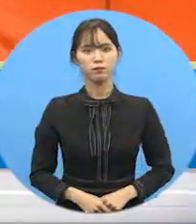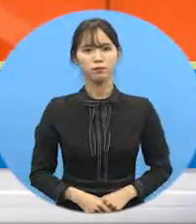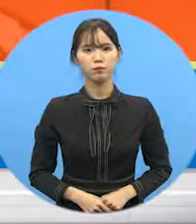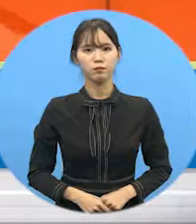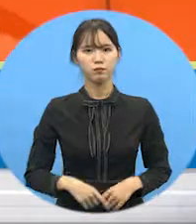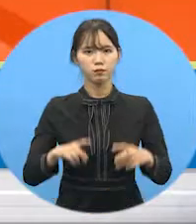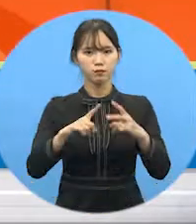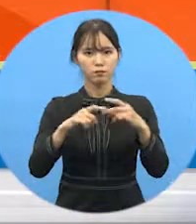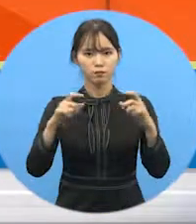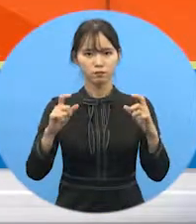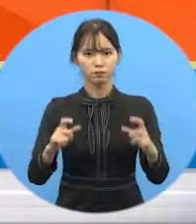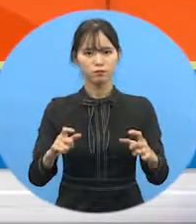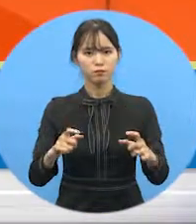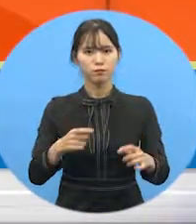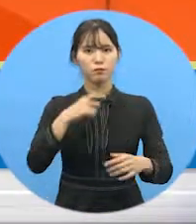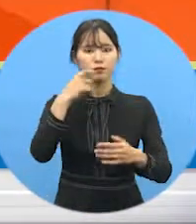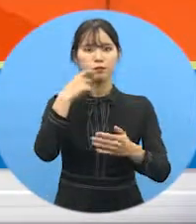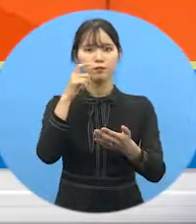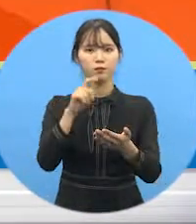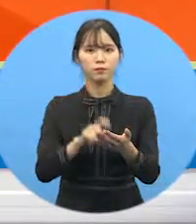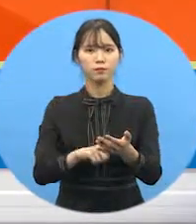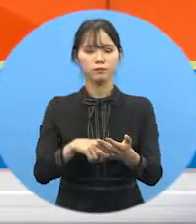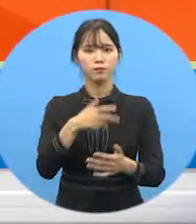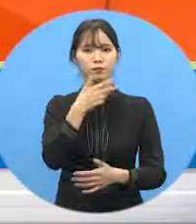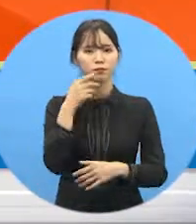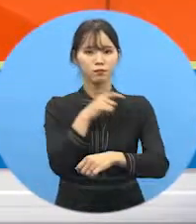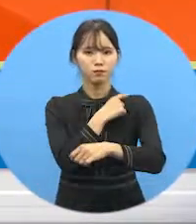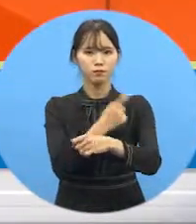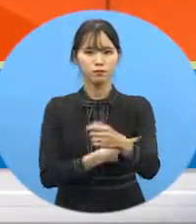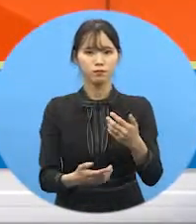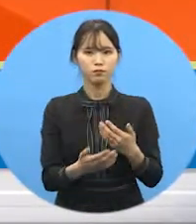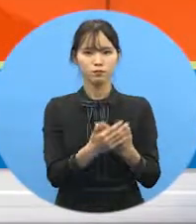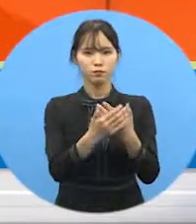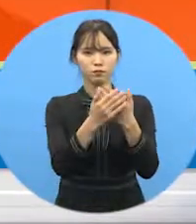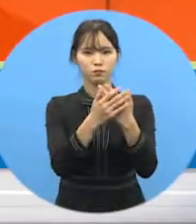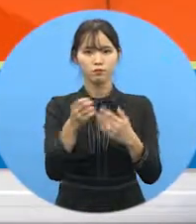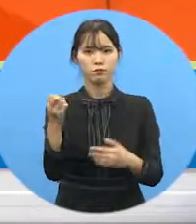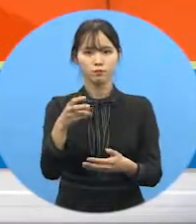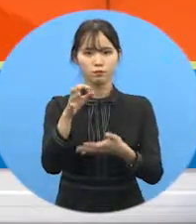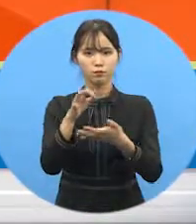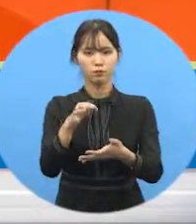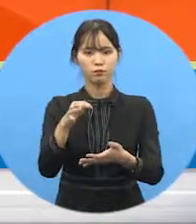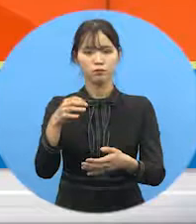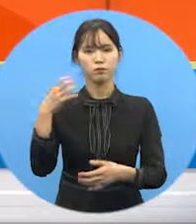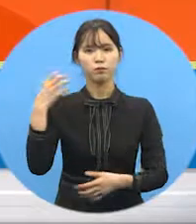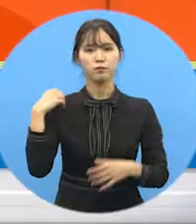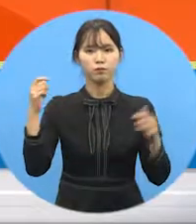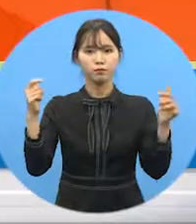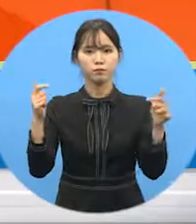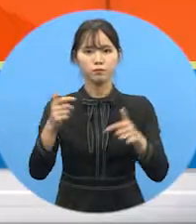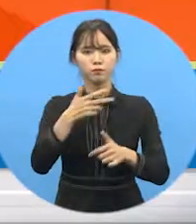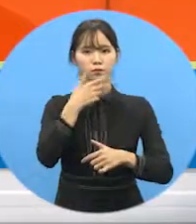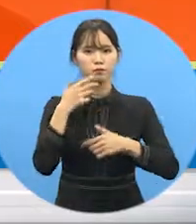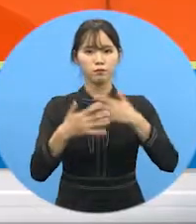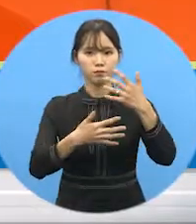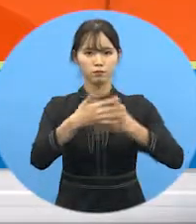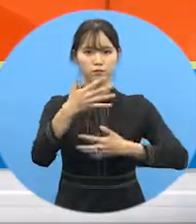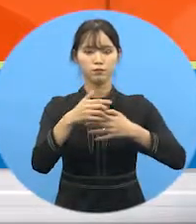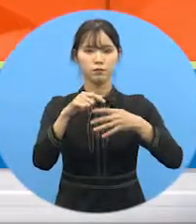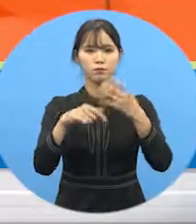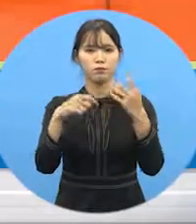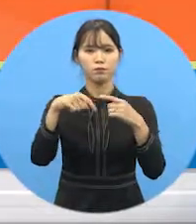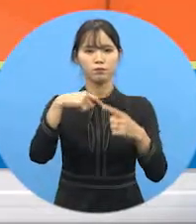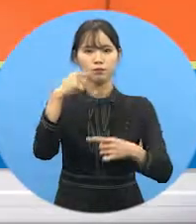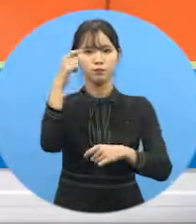부담이 인데요 동대문구 가 집에서 손쉽게 어학 능력을 키울 수 있고 사교육비 도 줄여주는 원어민 화상영어